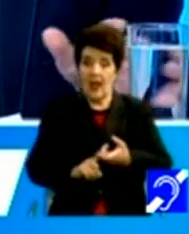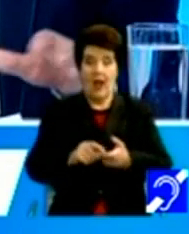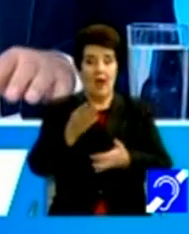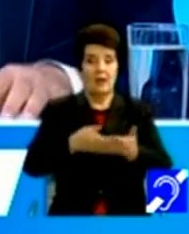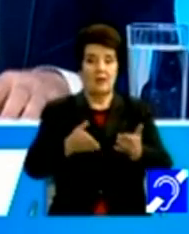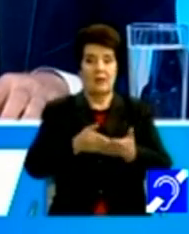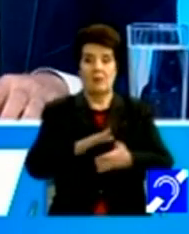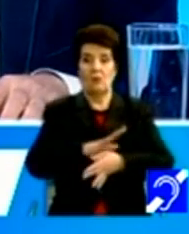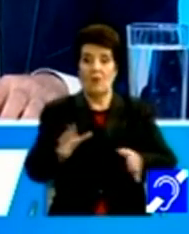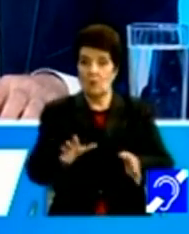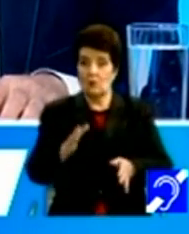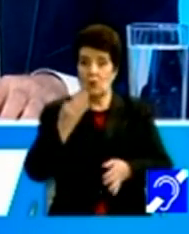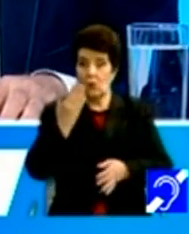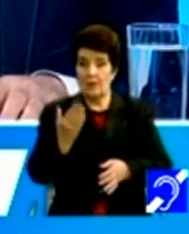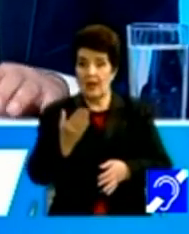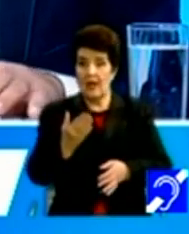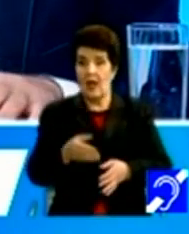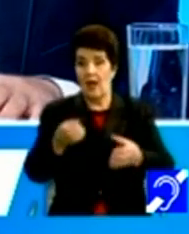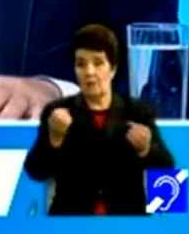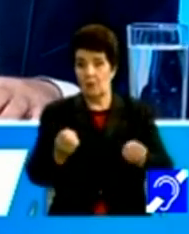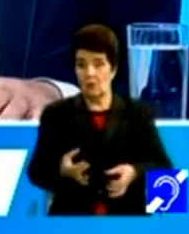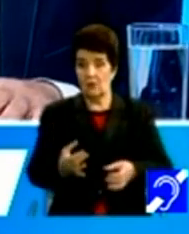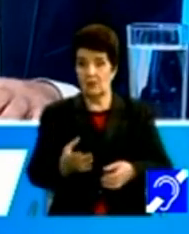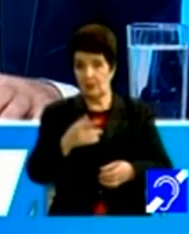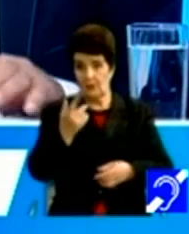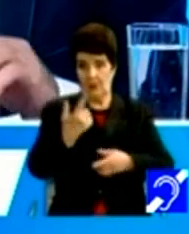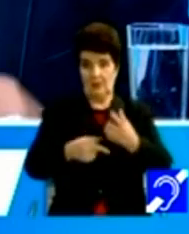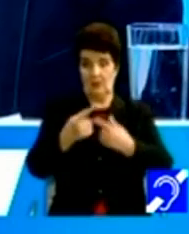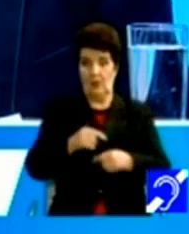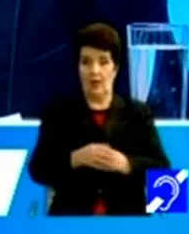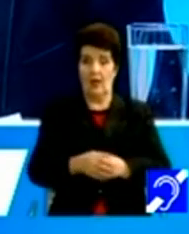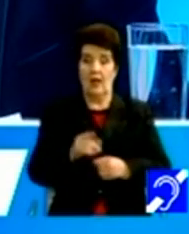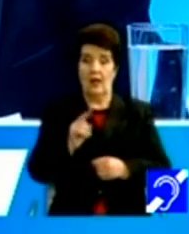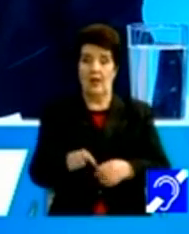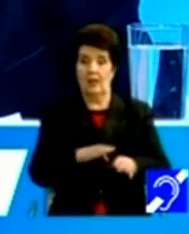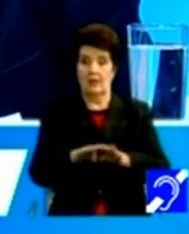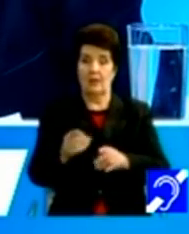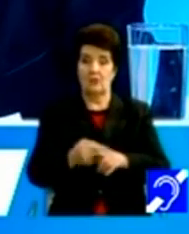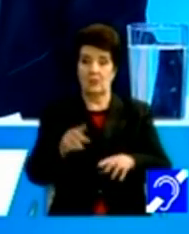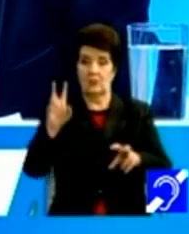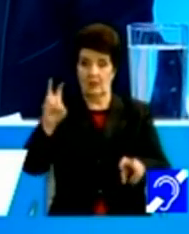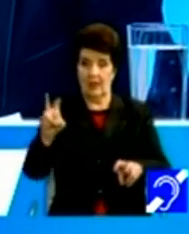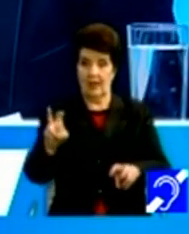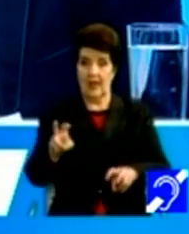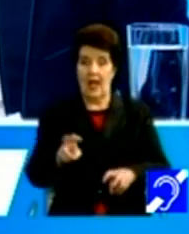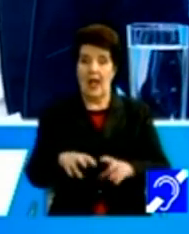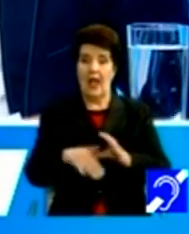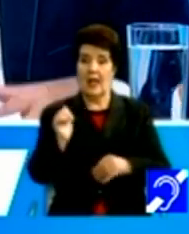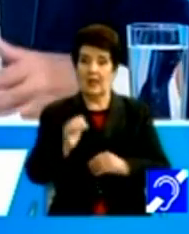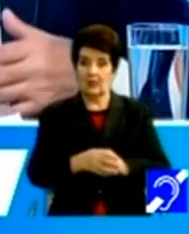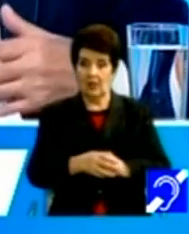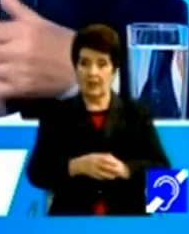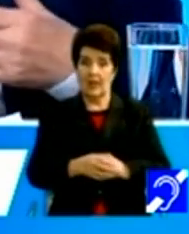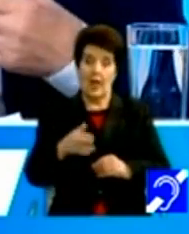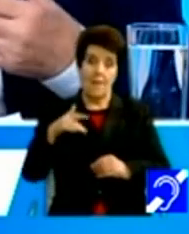Țicu, permiteți să-mi termin gândul, eu nu văd reunificarea la nivel doar de slogane electorale, fiindcă astăzi se